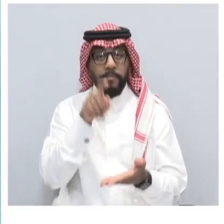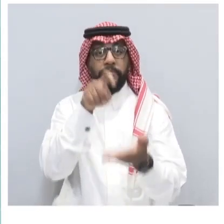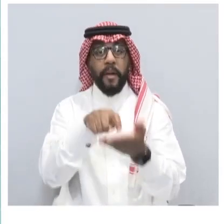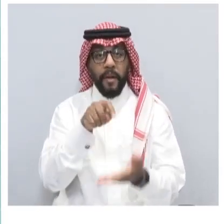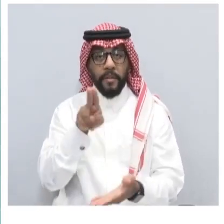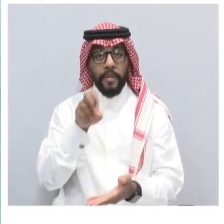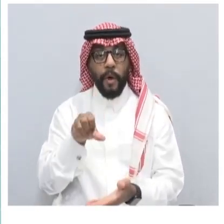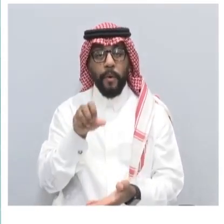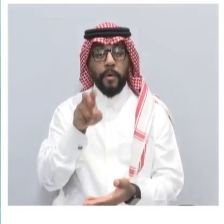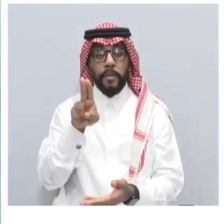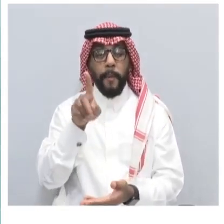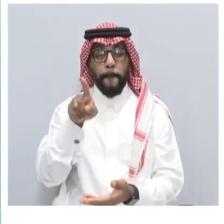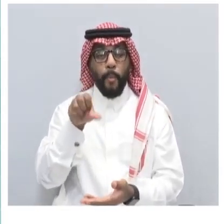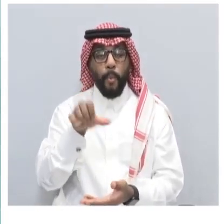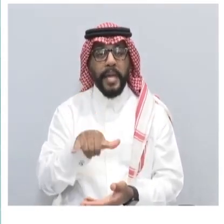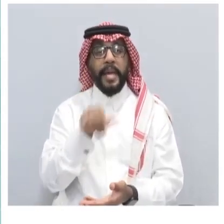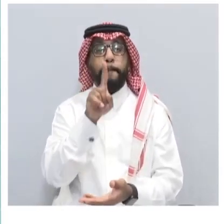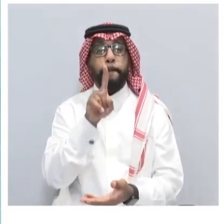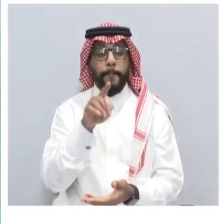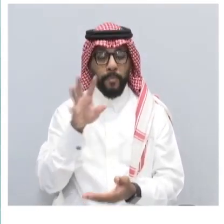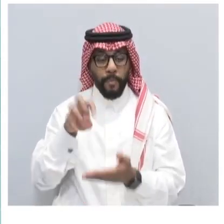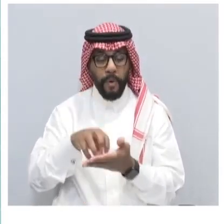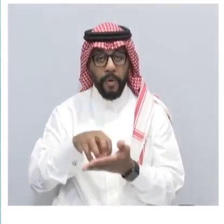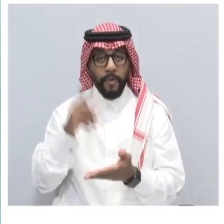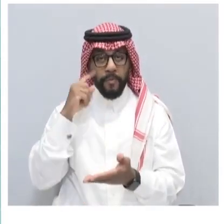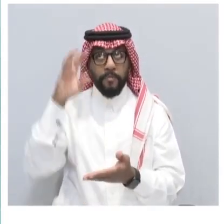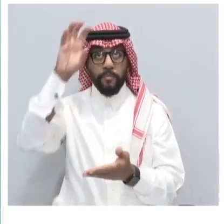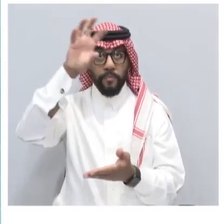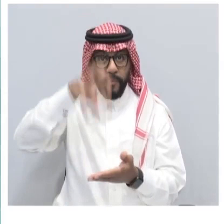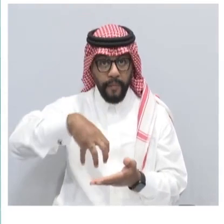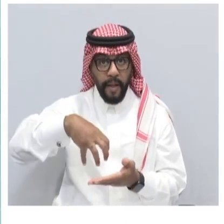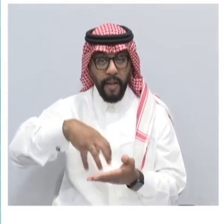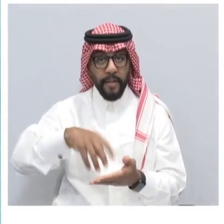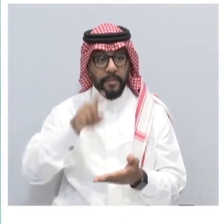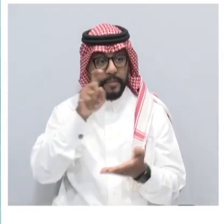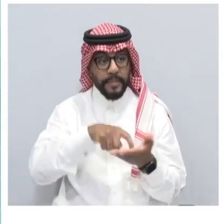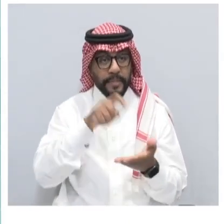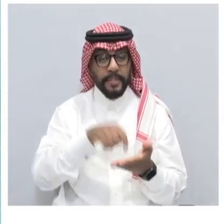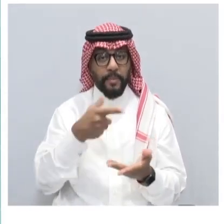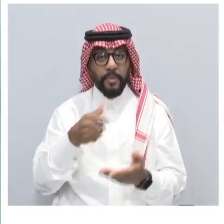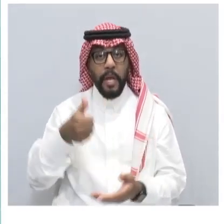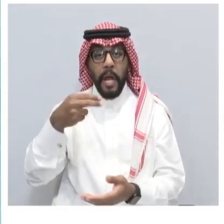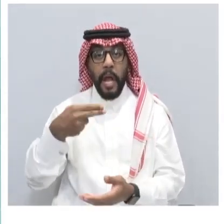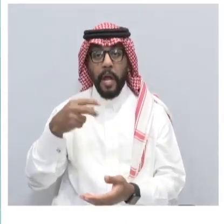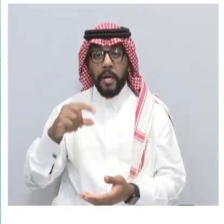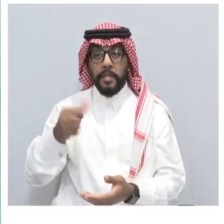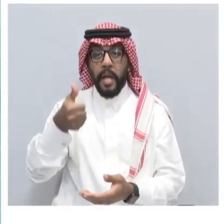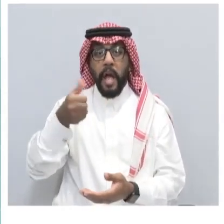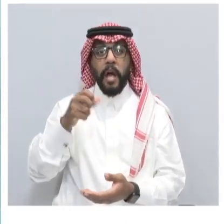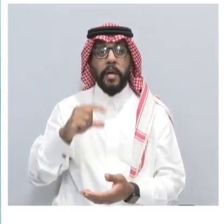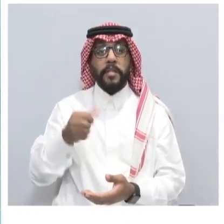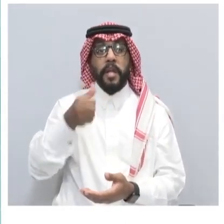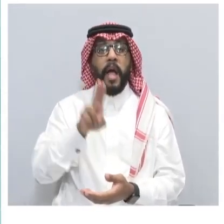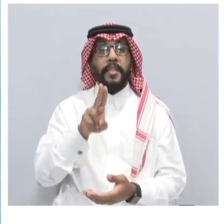التبويب شريط الرئيسي هوم من مجموعه فقره برجراف اضغط على زر الاعدادات الفقره